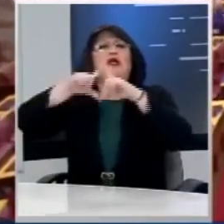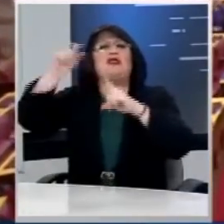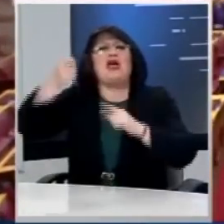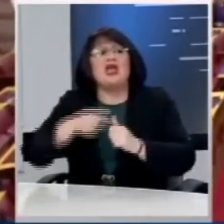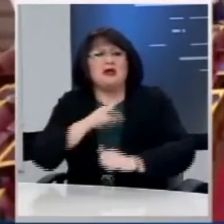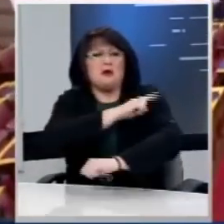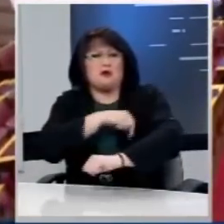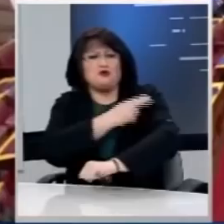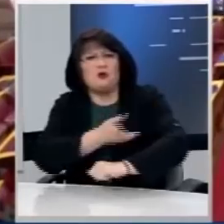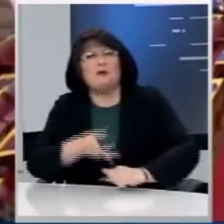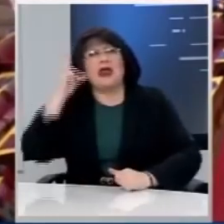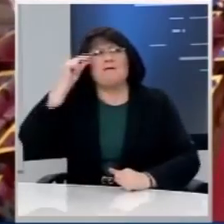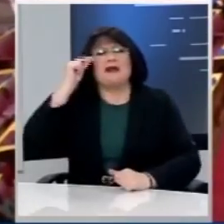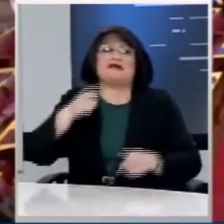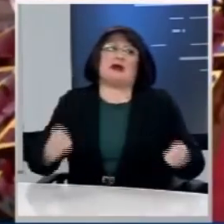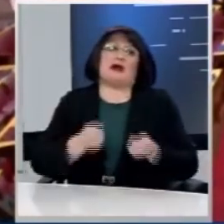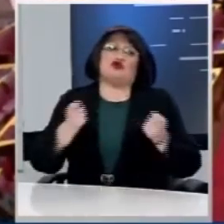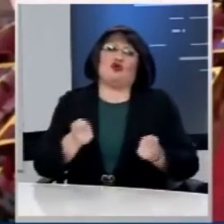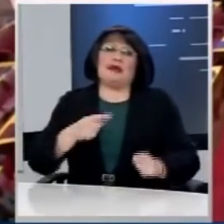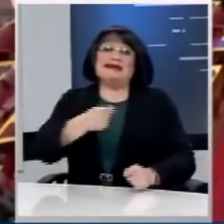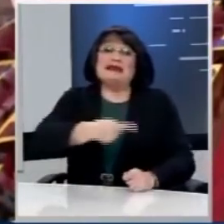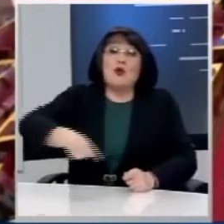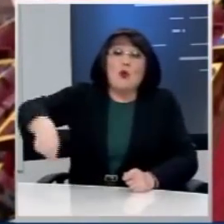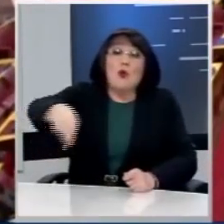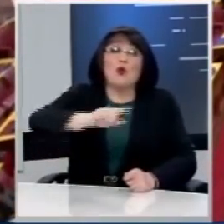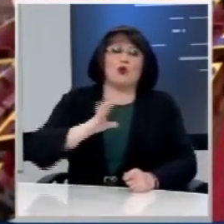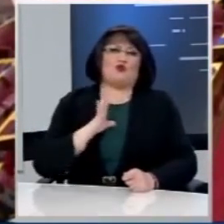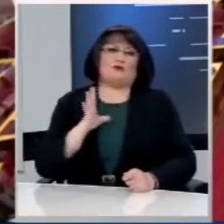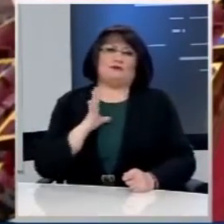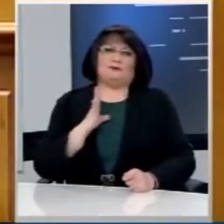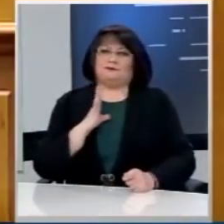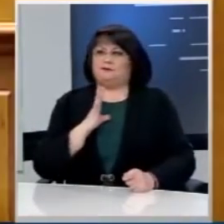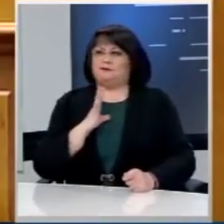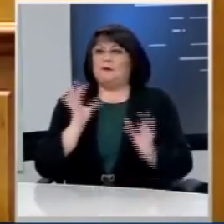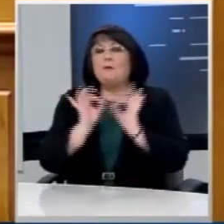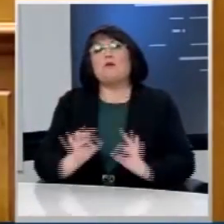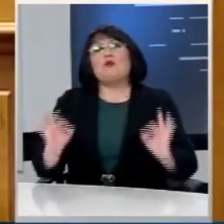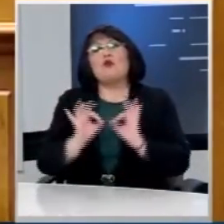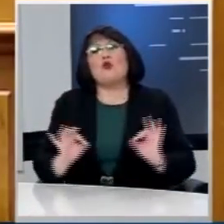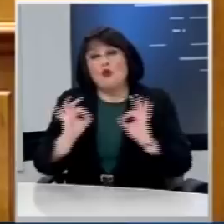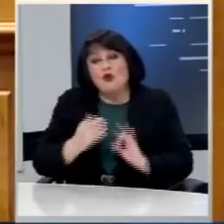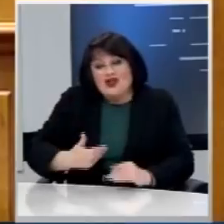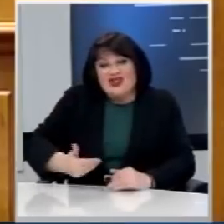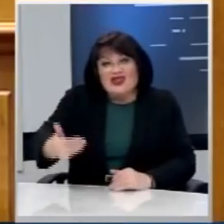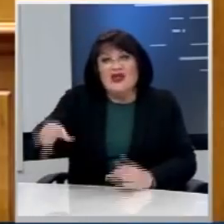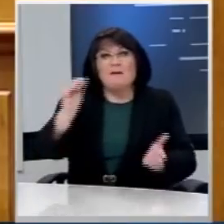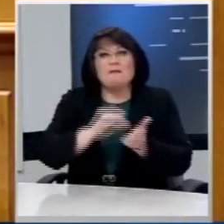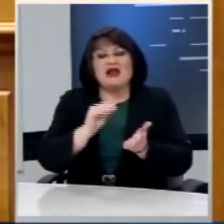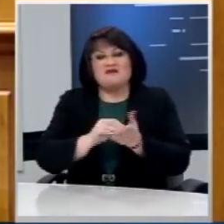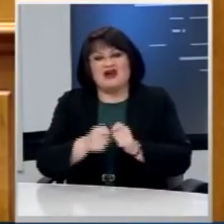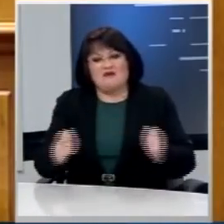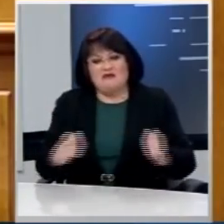είτε στα νοσοκομεία, είτε στα πανεπιστήμια. Απευθύνονται σε όλους. Συμβάλλουν στην προετοιμασία εδάφους για νέα